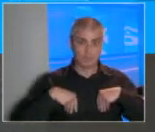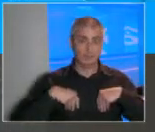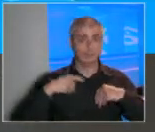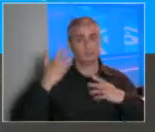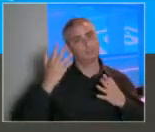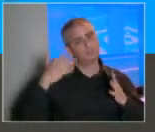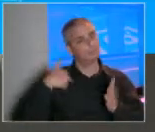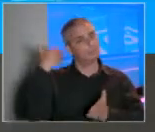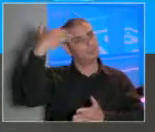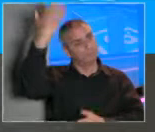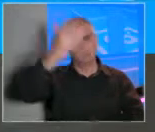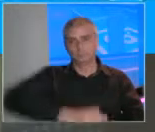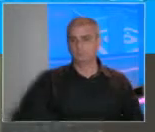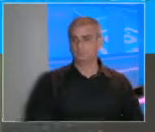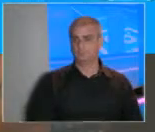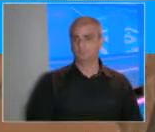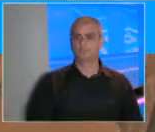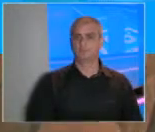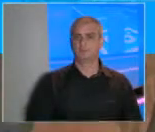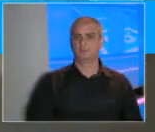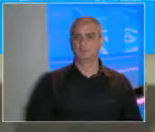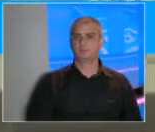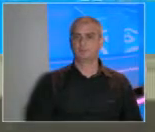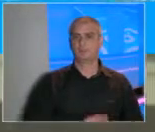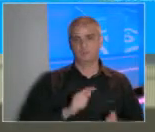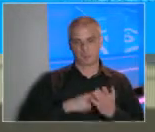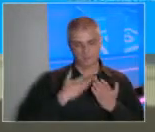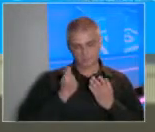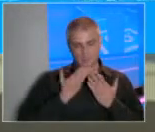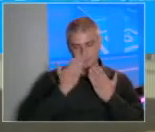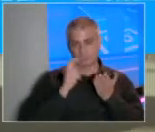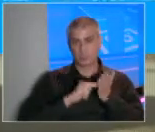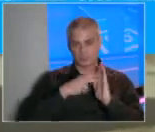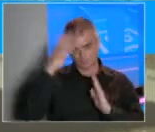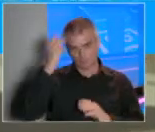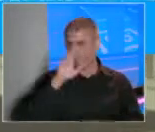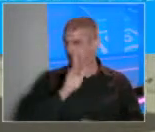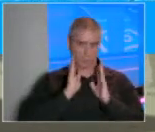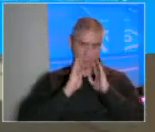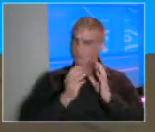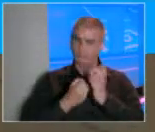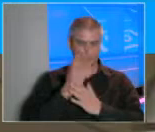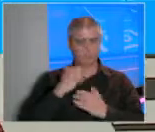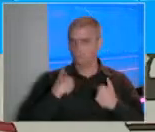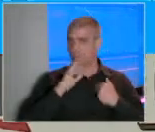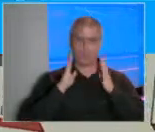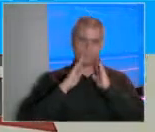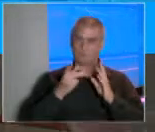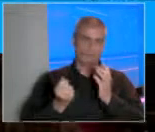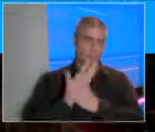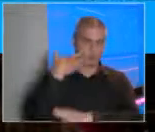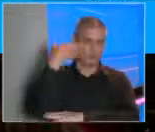הסכמה באשראי הזו? תראה, מכיוון שקראתי קצת את התוכנית של טראמפ, גם אתה לא מאמין שהיא תקום וגם אני לא מאמין שהיא